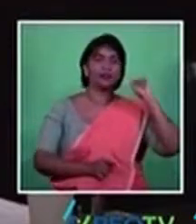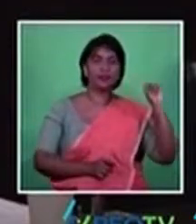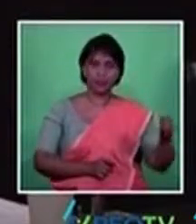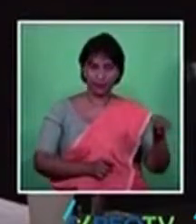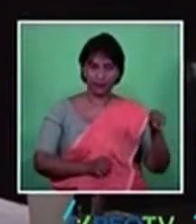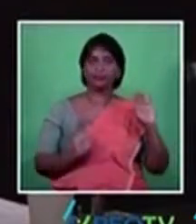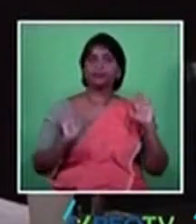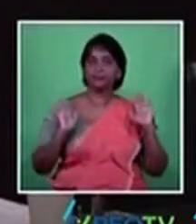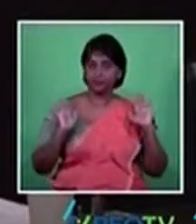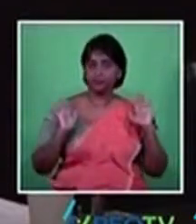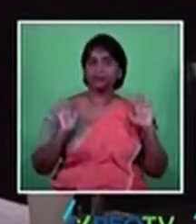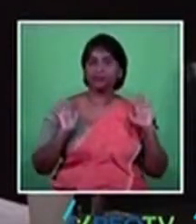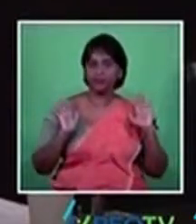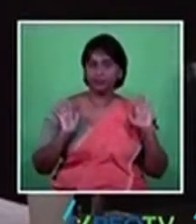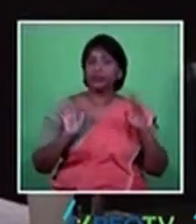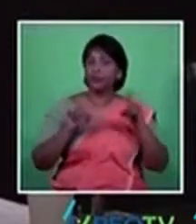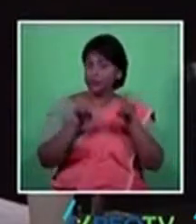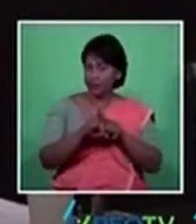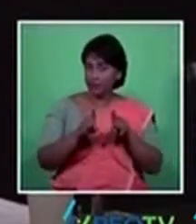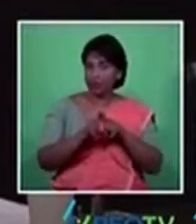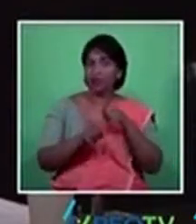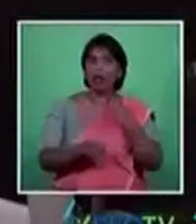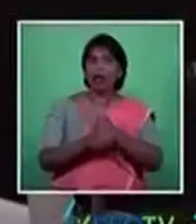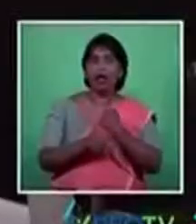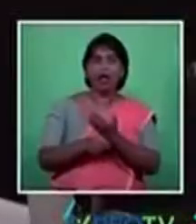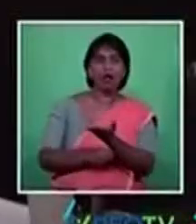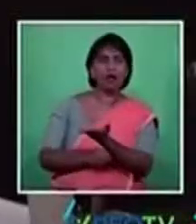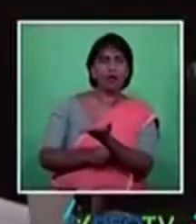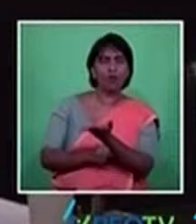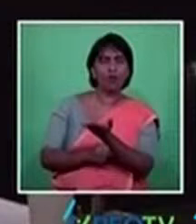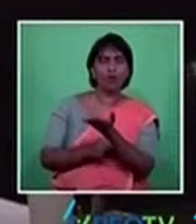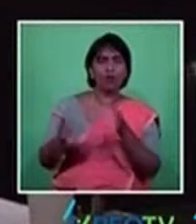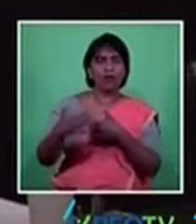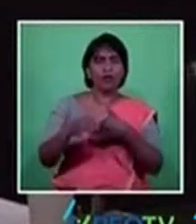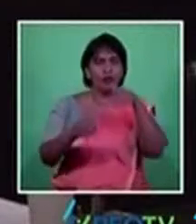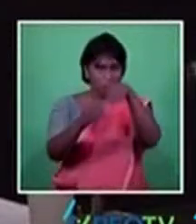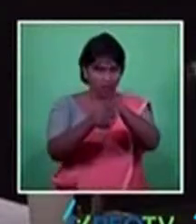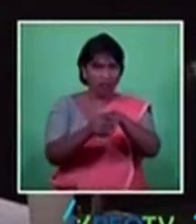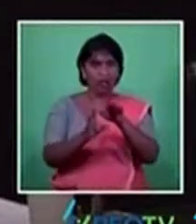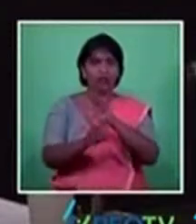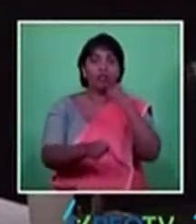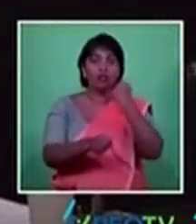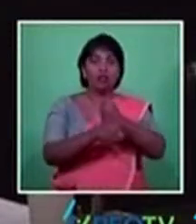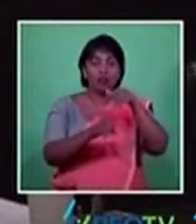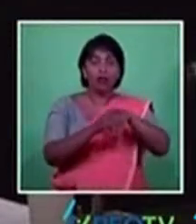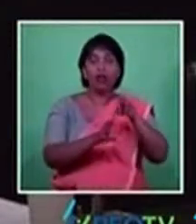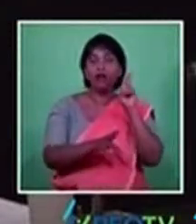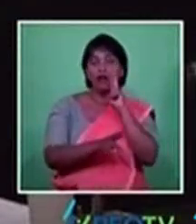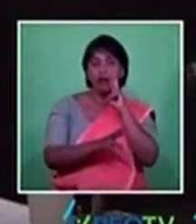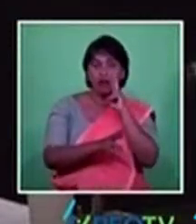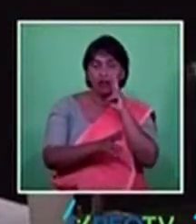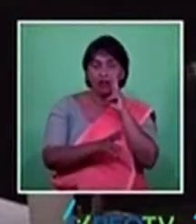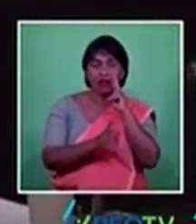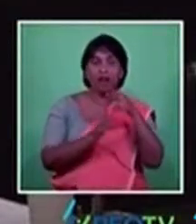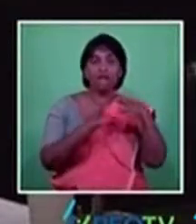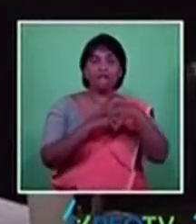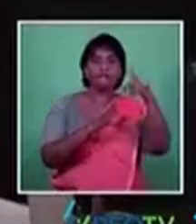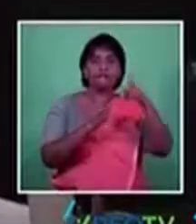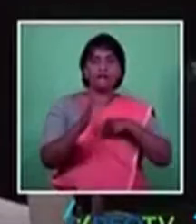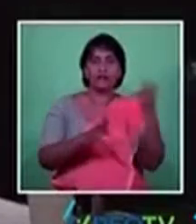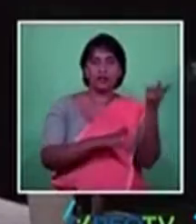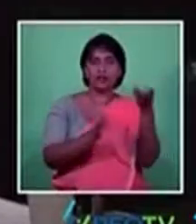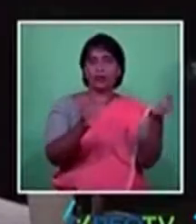නියෝග දී තිබෙනවා. එහෙමනම් ගරු කතානායකතුන් ආණ්ඩුව දෙන්නේ කොහෙද? කැබිනට් මණ්ඩලය තුල නෙවෙයි. ආණ්ඩුව තියෙන රනිල් වික්‍රමසිංහ සහ වජිරා බේවර්ධන